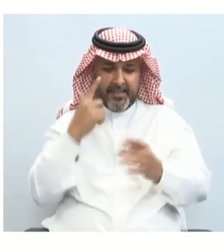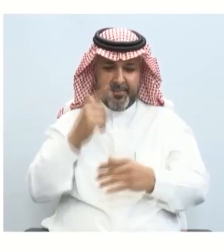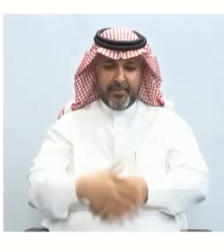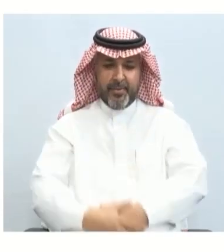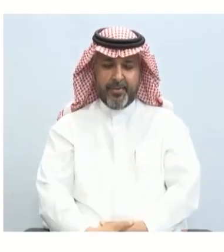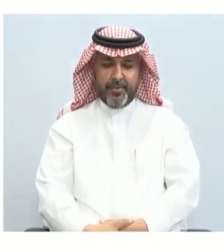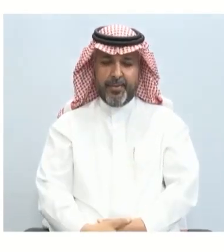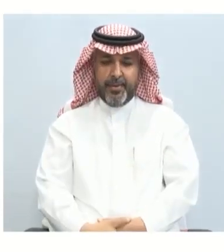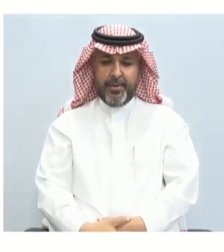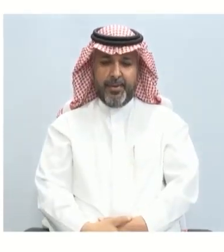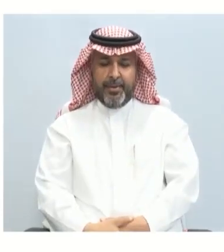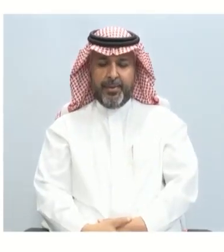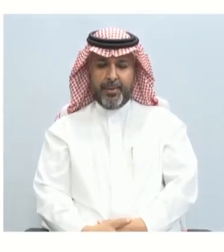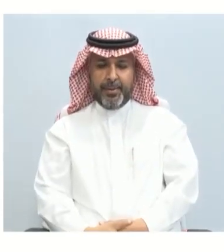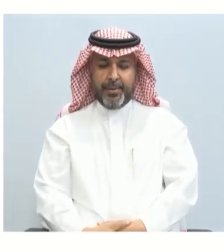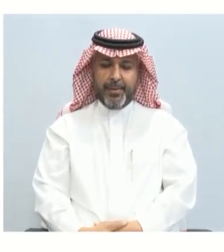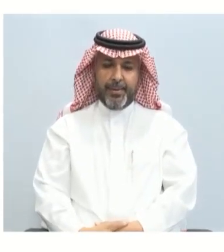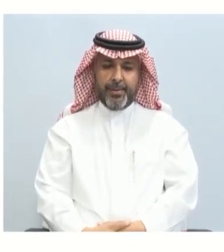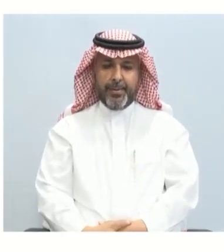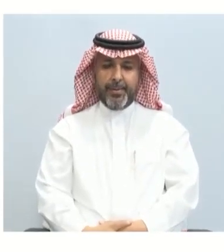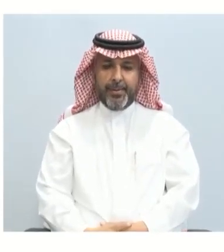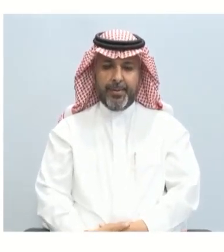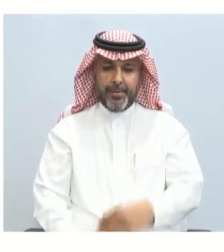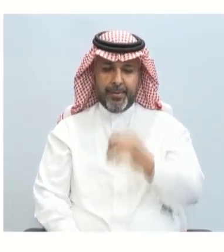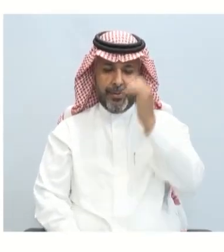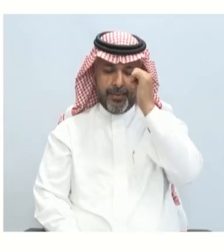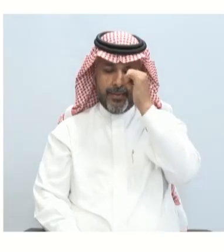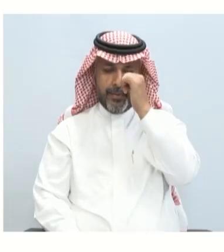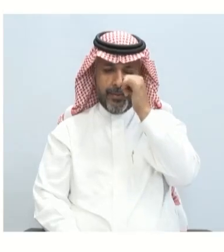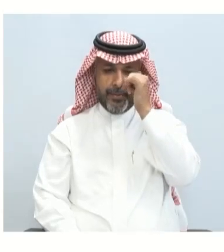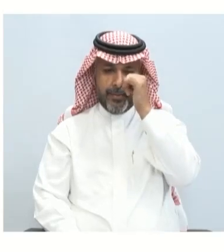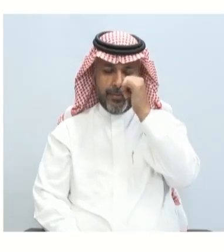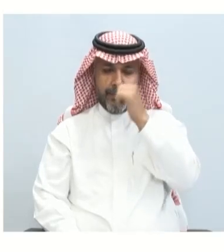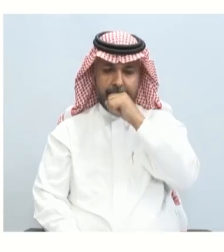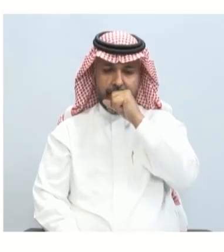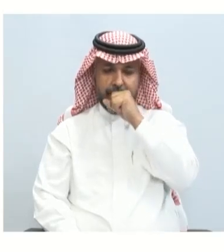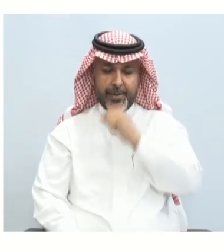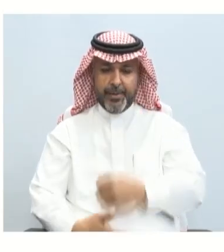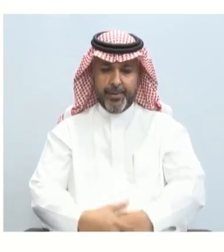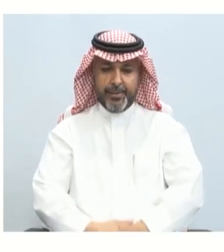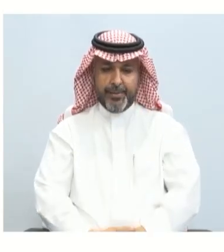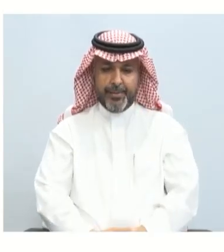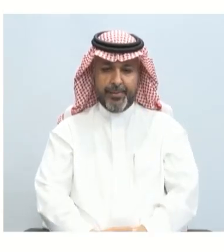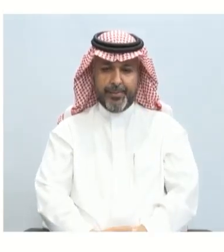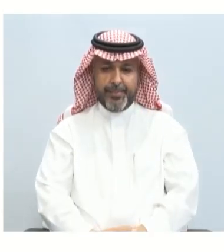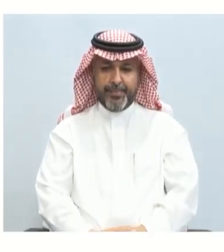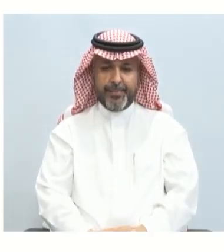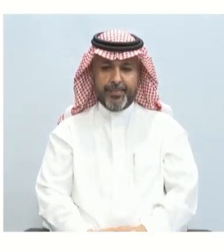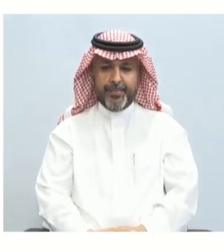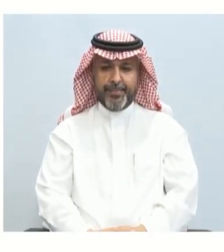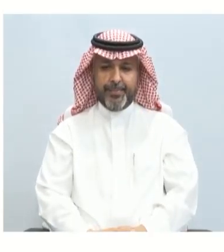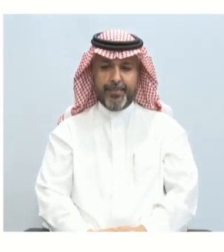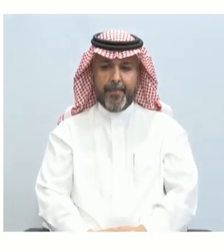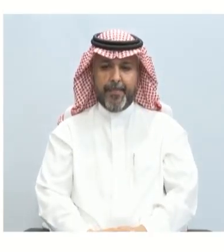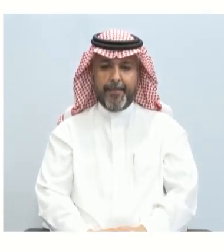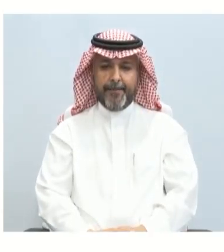دائما في في الدوال العكس ان في العلاقات العكسيه ساين انفرس او كوساين انفرس او تان انفرس دائما